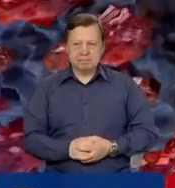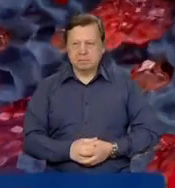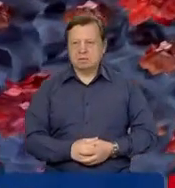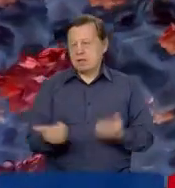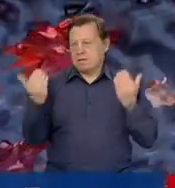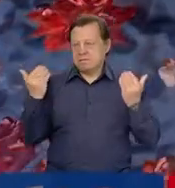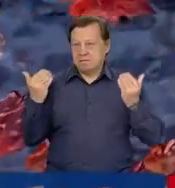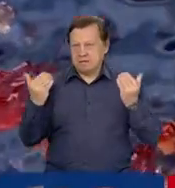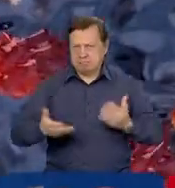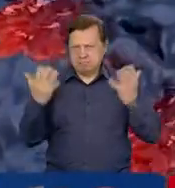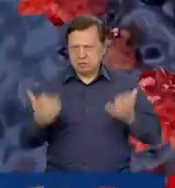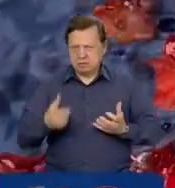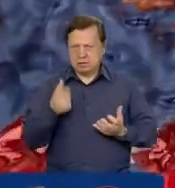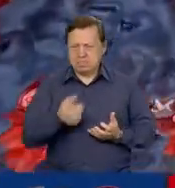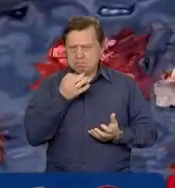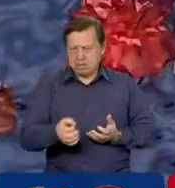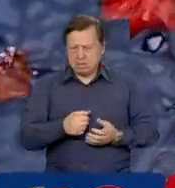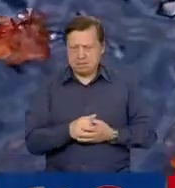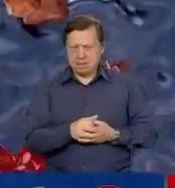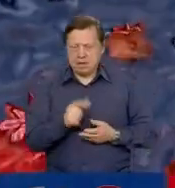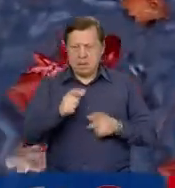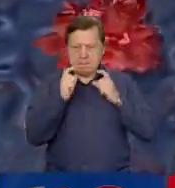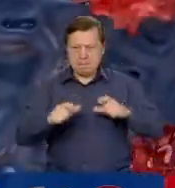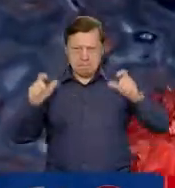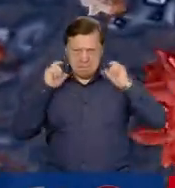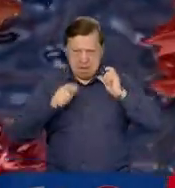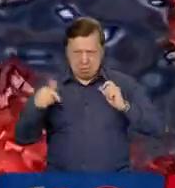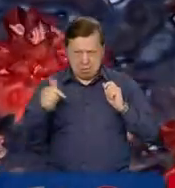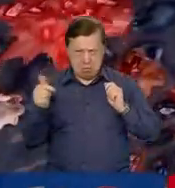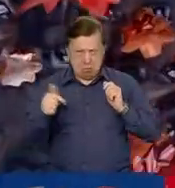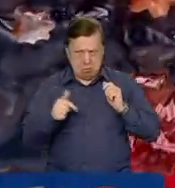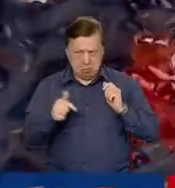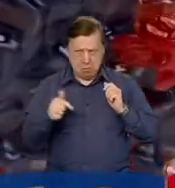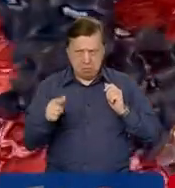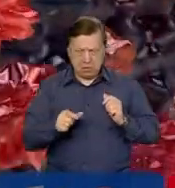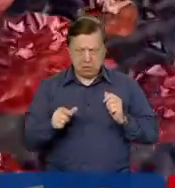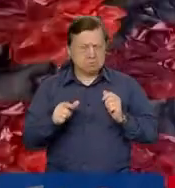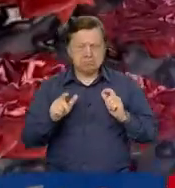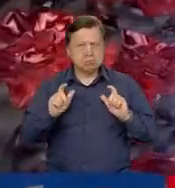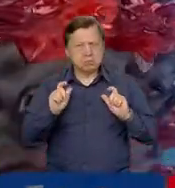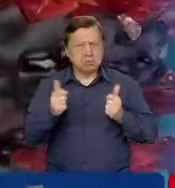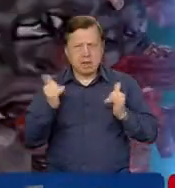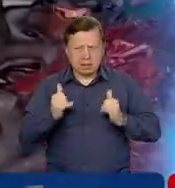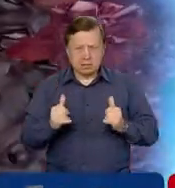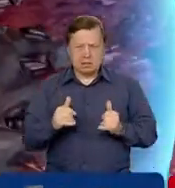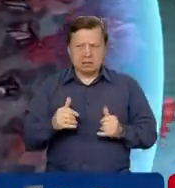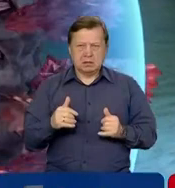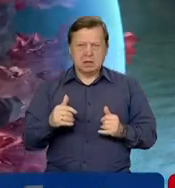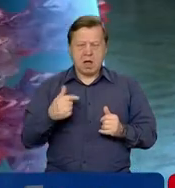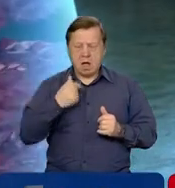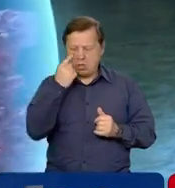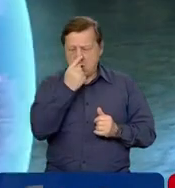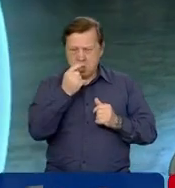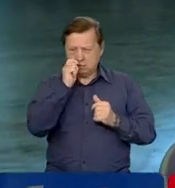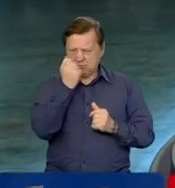Witam. Chciałabym się dopytać, czy noszenie maseczki jest konieczne w takim przypadku, kiedy ja mam krzywą przegrodę w nosie